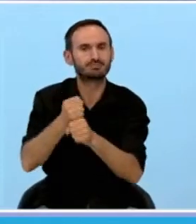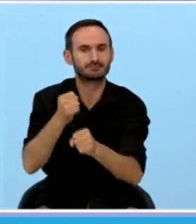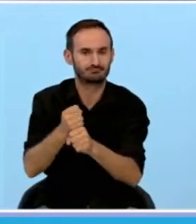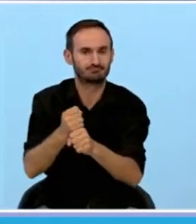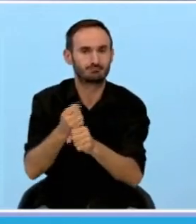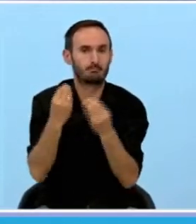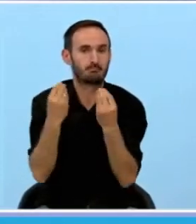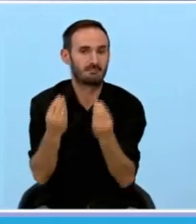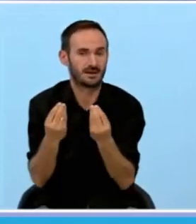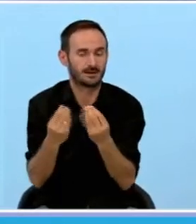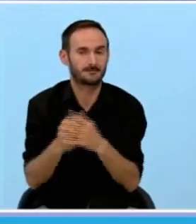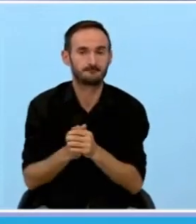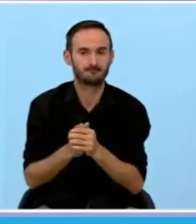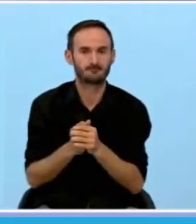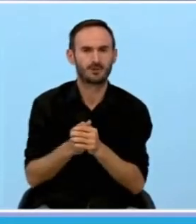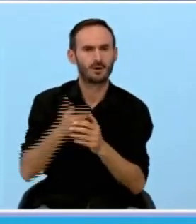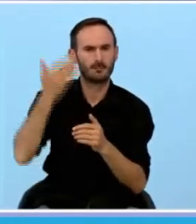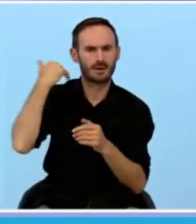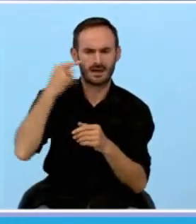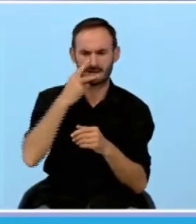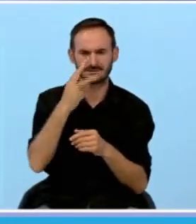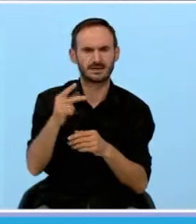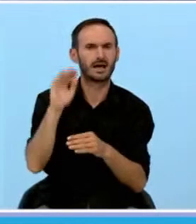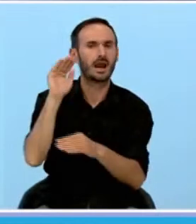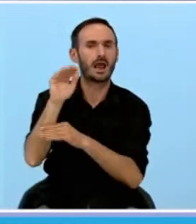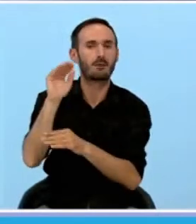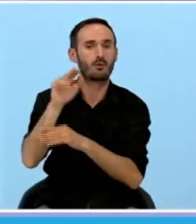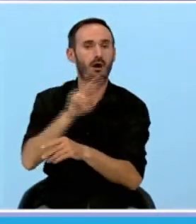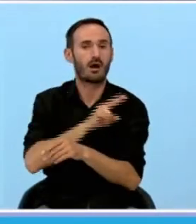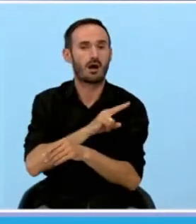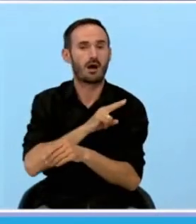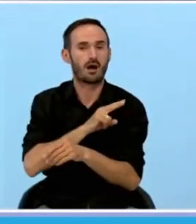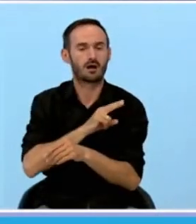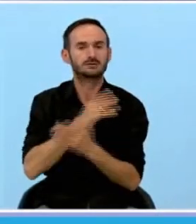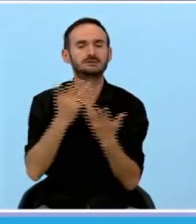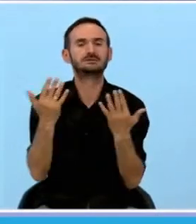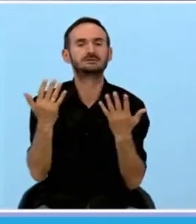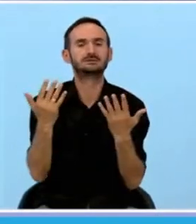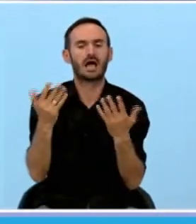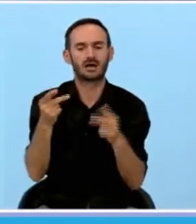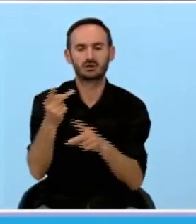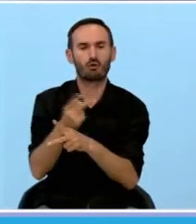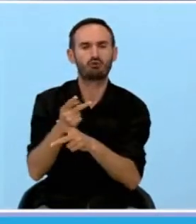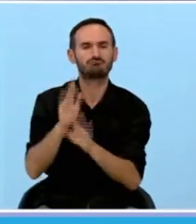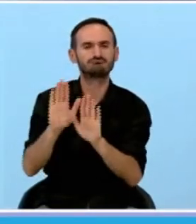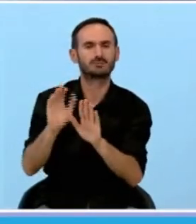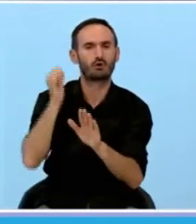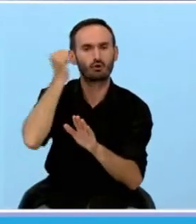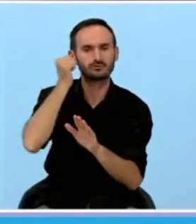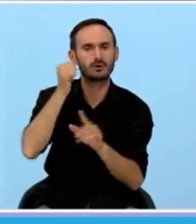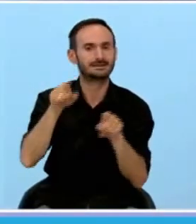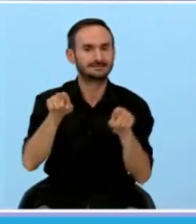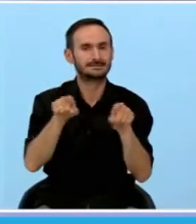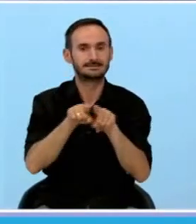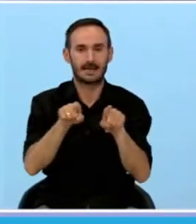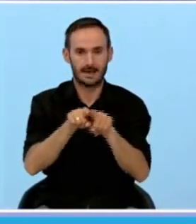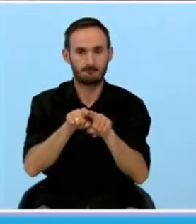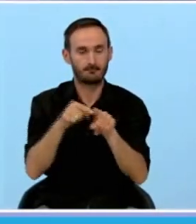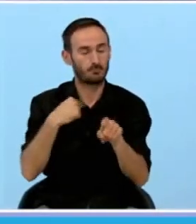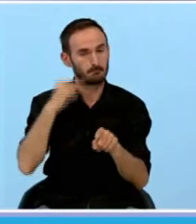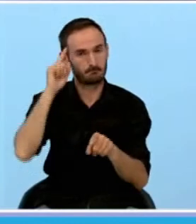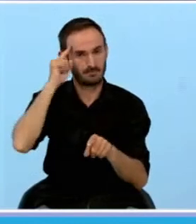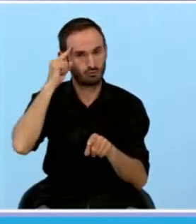ka dalë me një raport për sa shteti ka rrit me zbatu dhe me respektu këtë konvent. Unë besoj njëjta gjë ka me qenë edhe me komitetin. Dhe